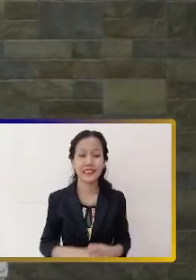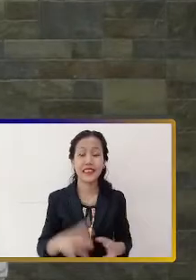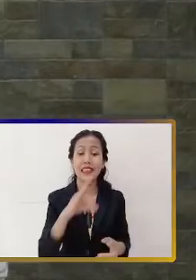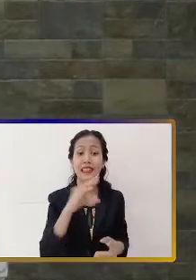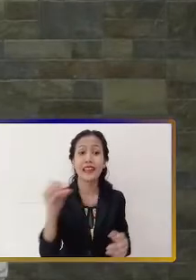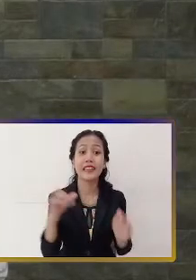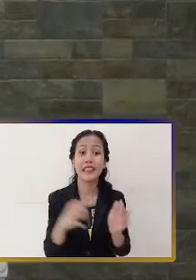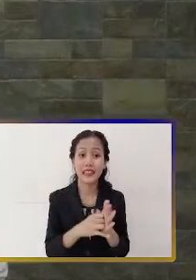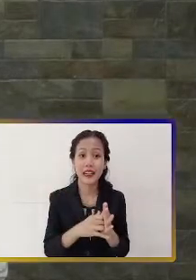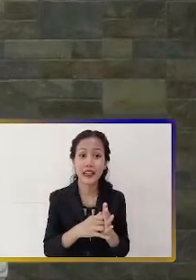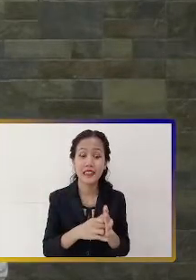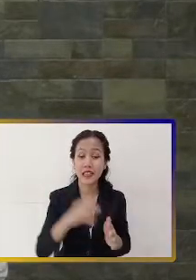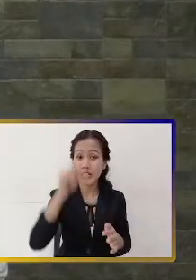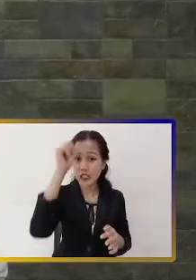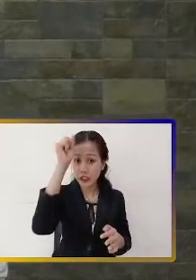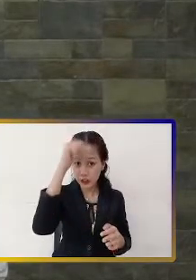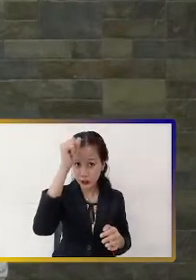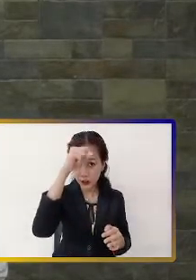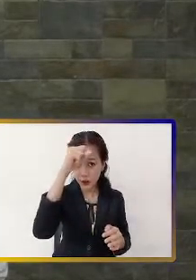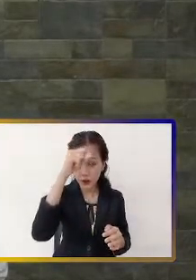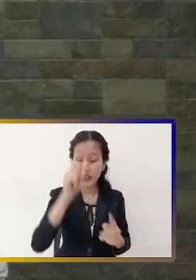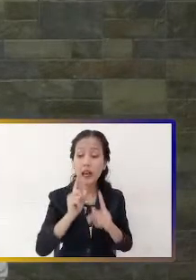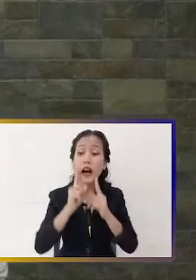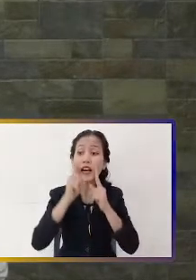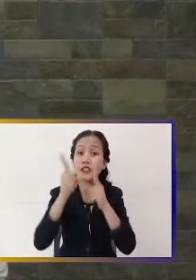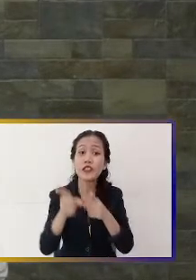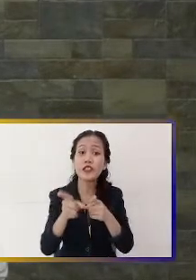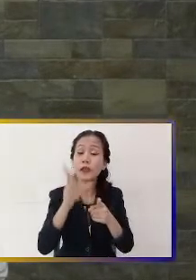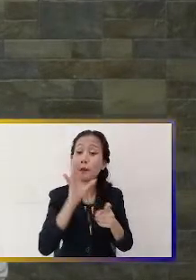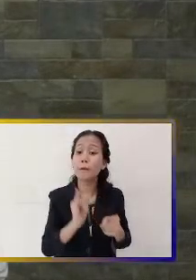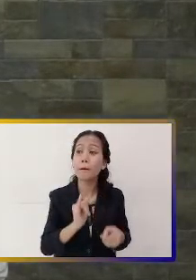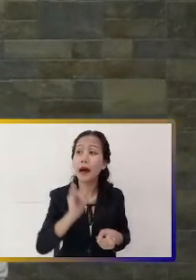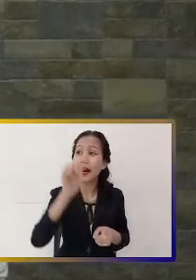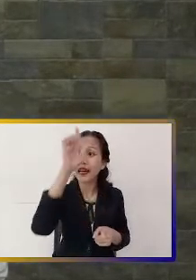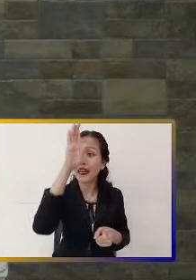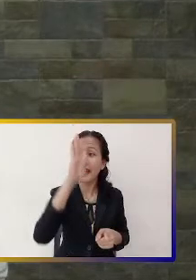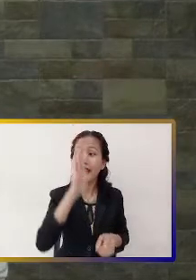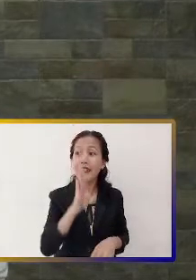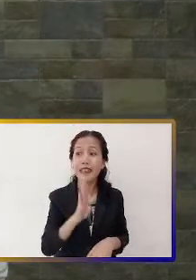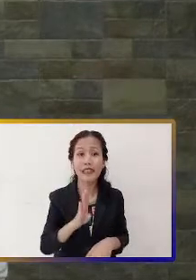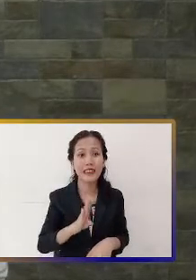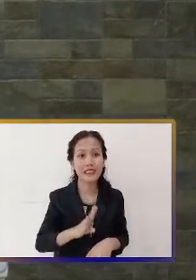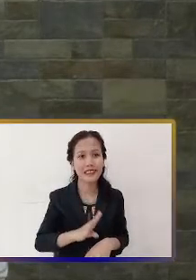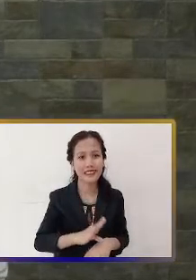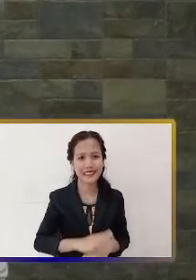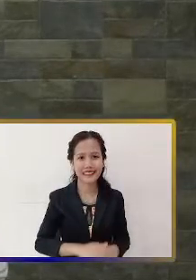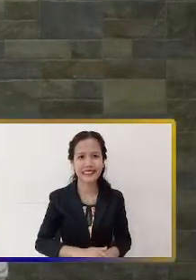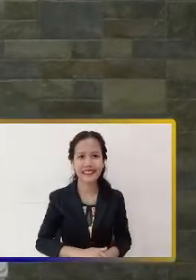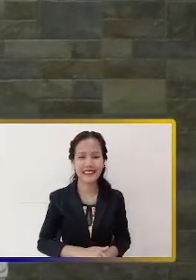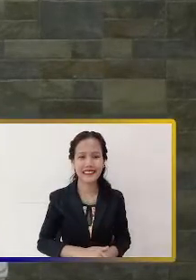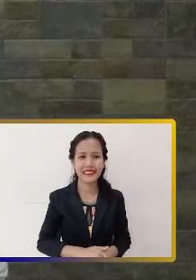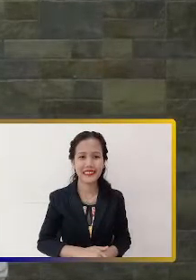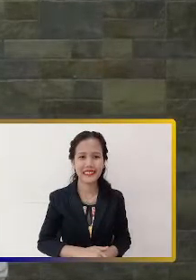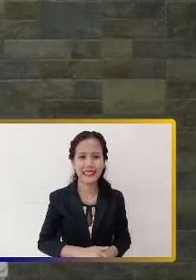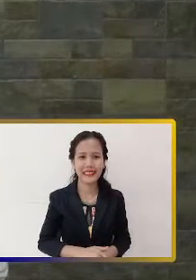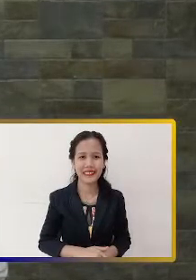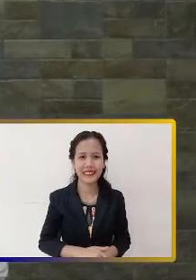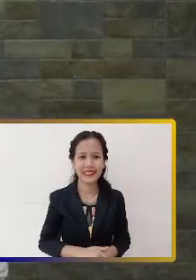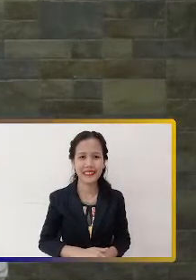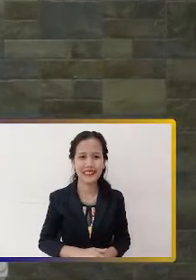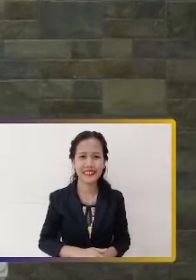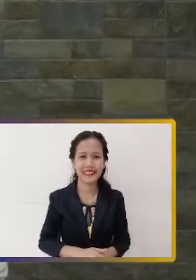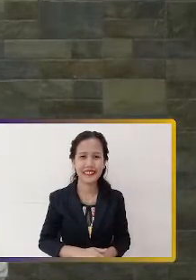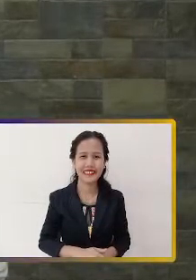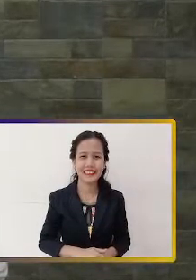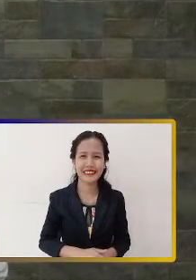natin na si Solomon ay sinagot ng Panginoon. Magandang puhunan ito. Ang mga Solomon ay sinasagot